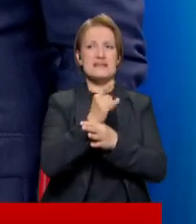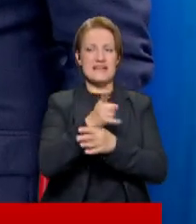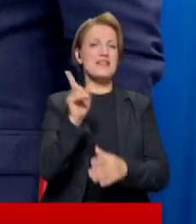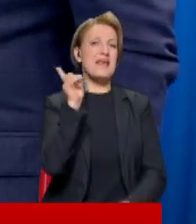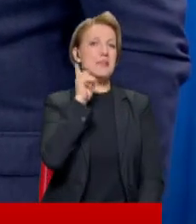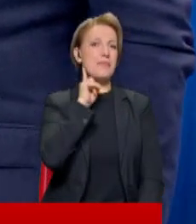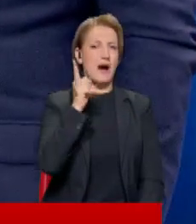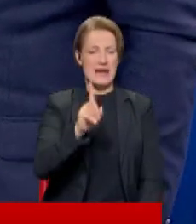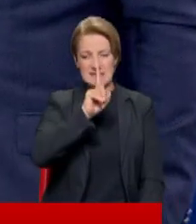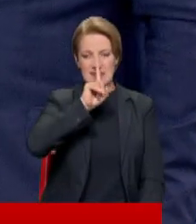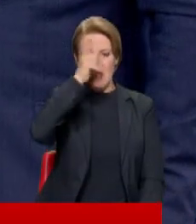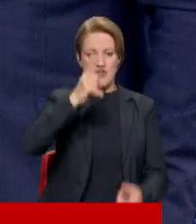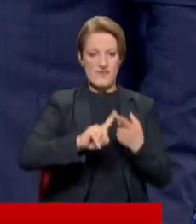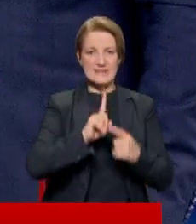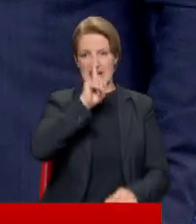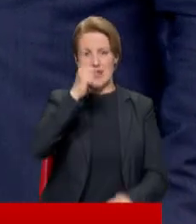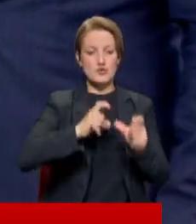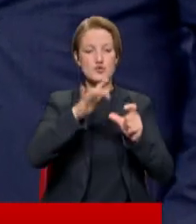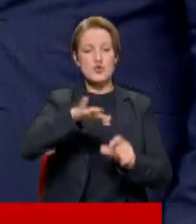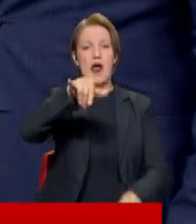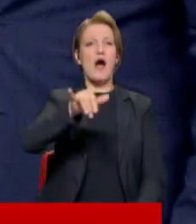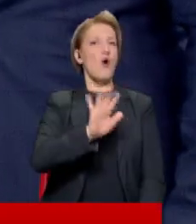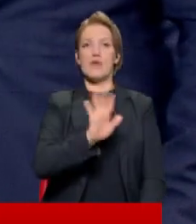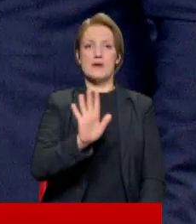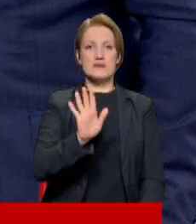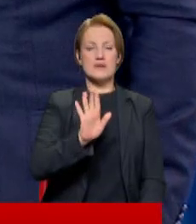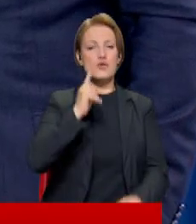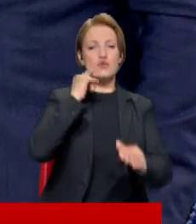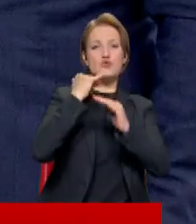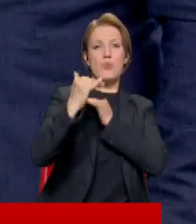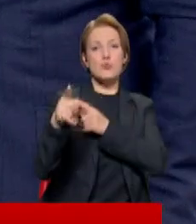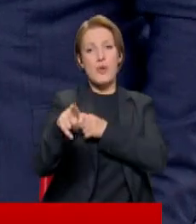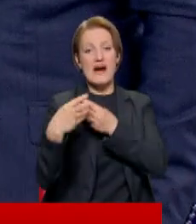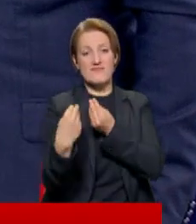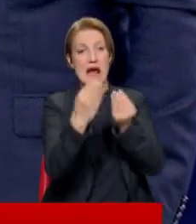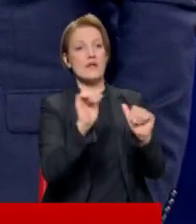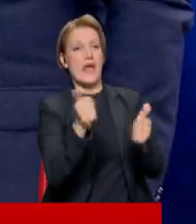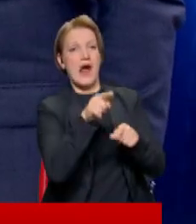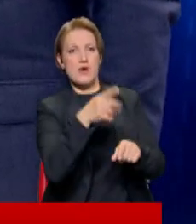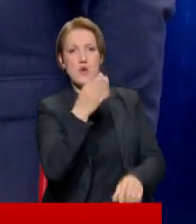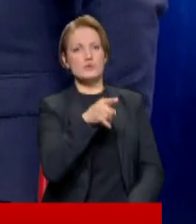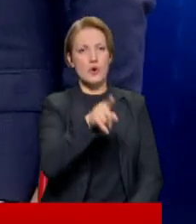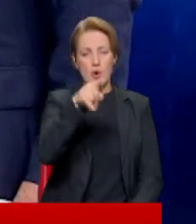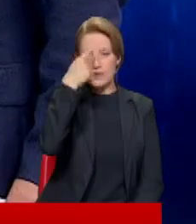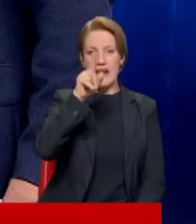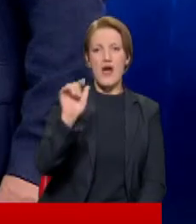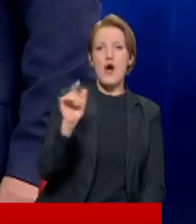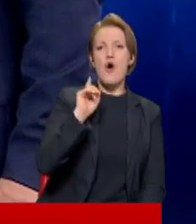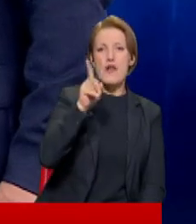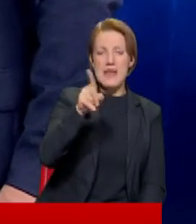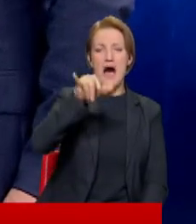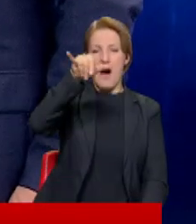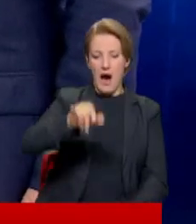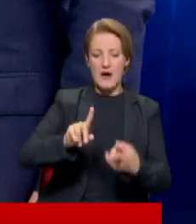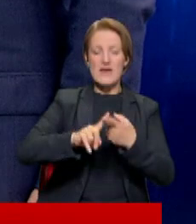itibarı sadece ve sadece sosyal haklı olmaz toplumun ona verdiği değerle olur Onun için öğretmenlerin hak